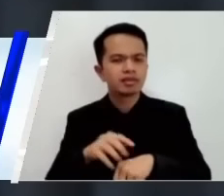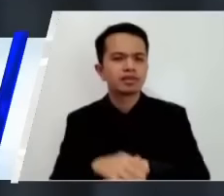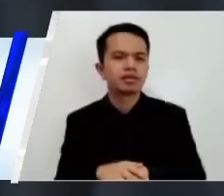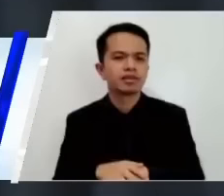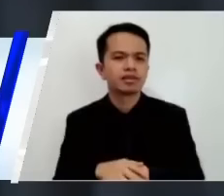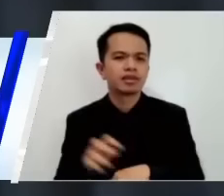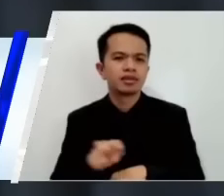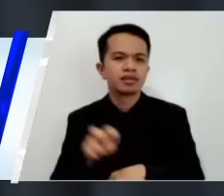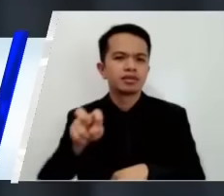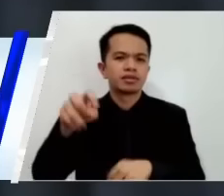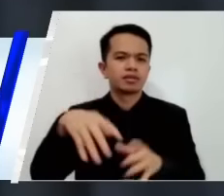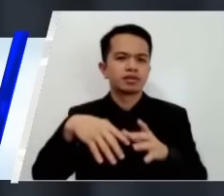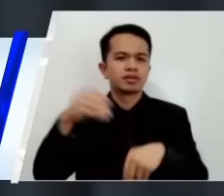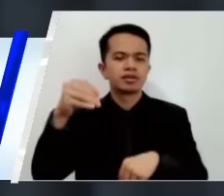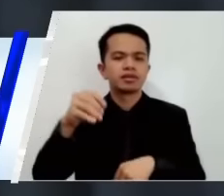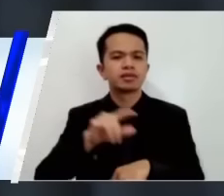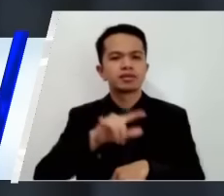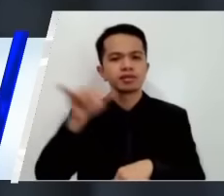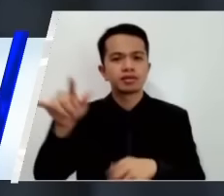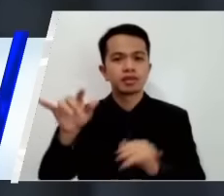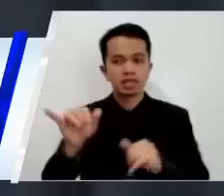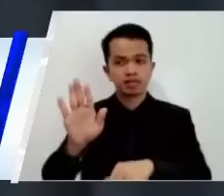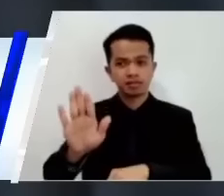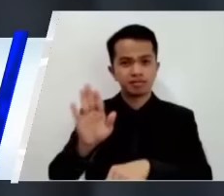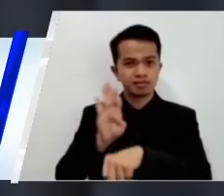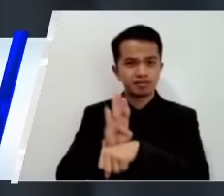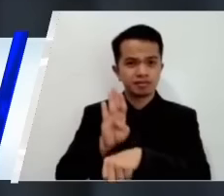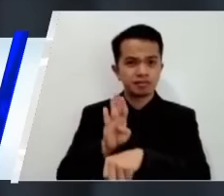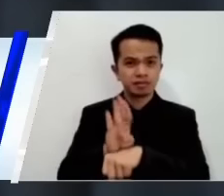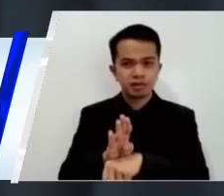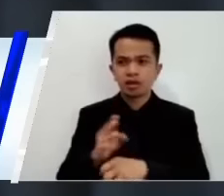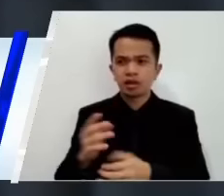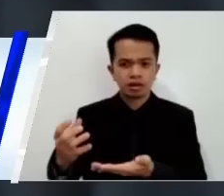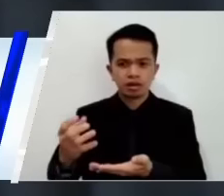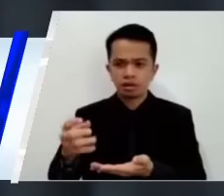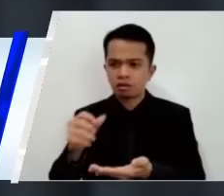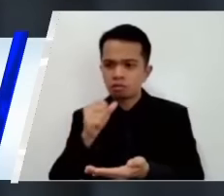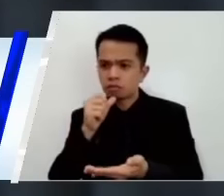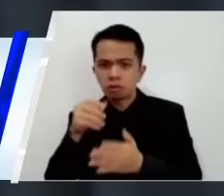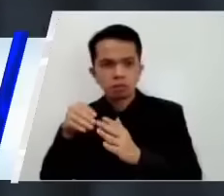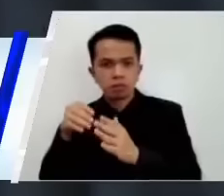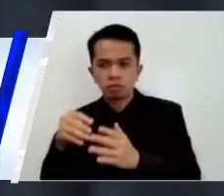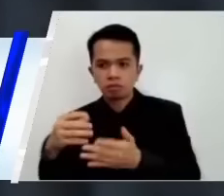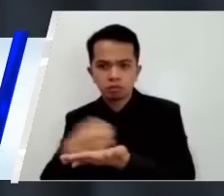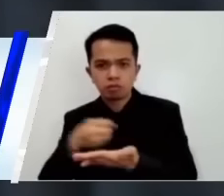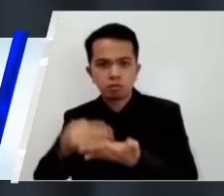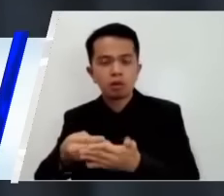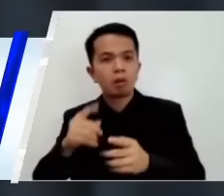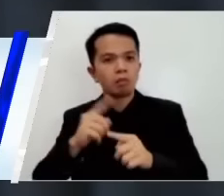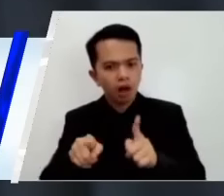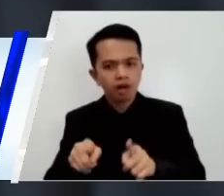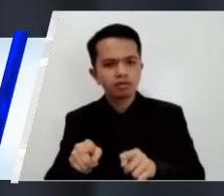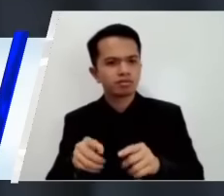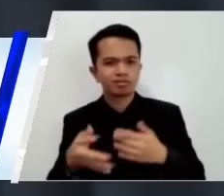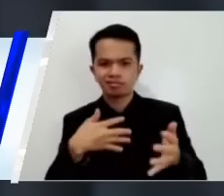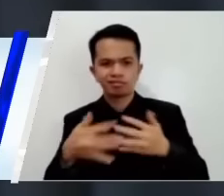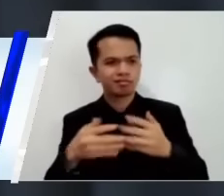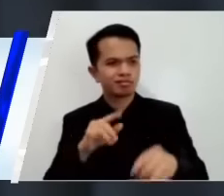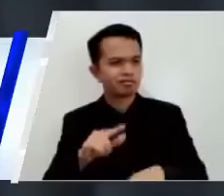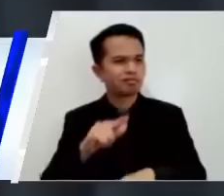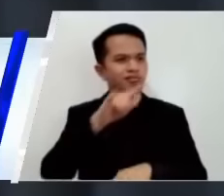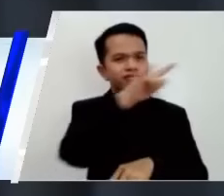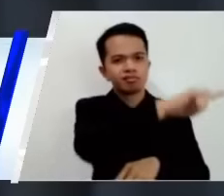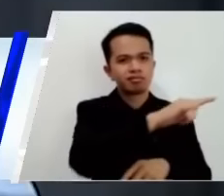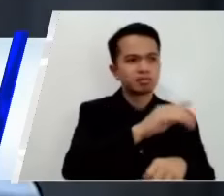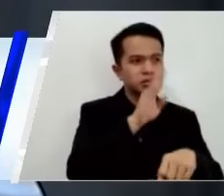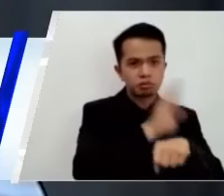Nakita naman natin, inegosyo niya dito, hindi kumikita, pero bumabiyahe siya doon dahil nagninegosyo o may